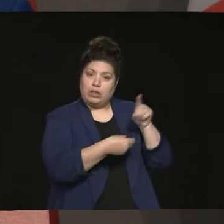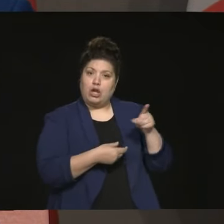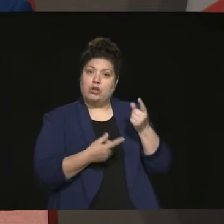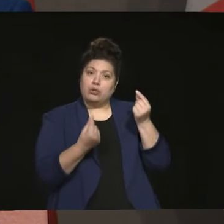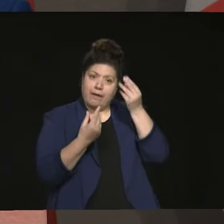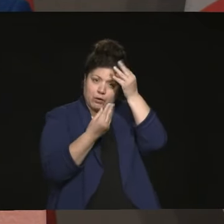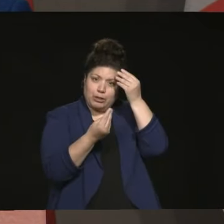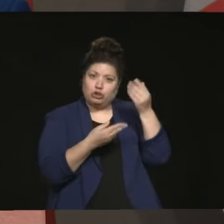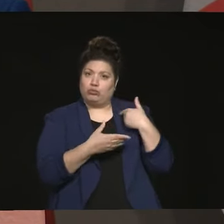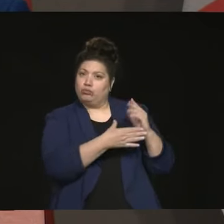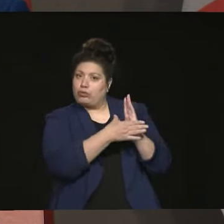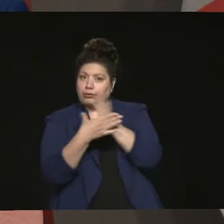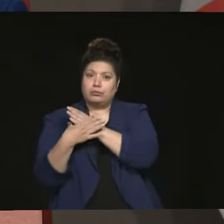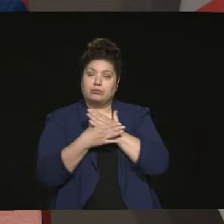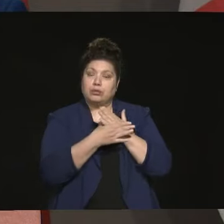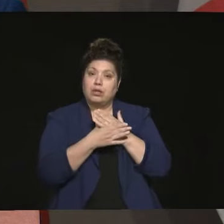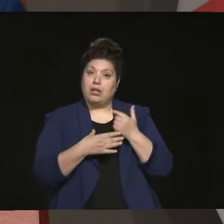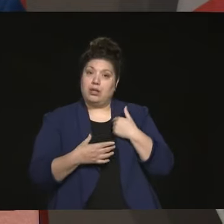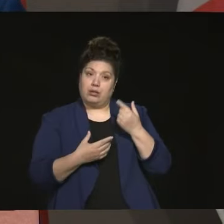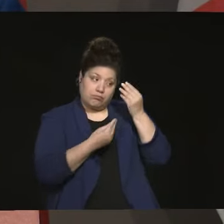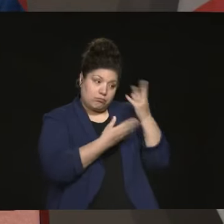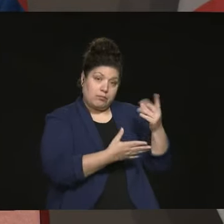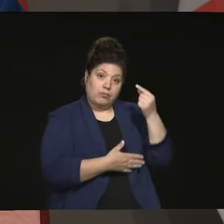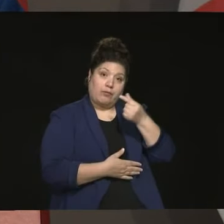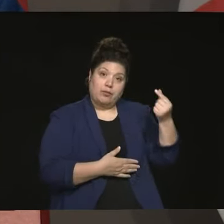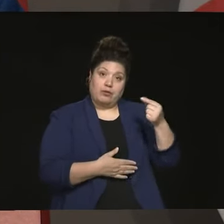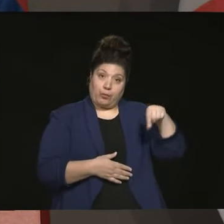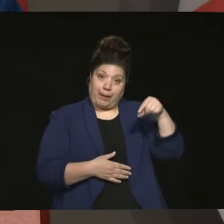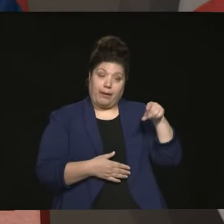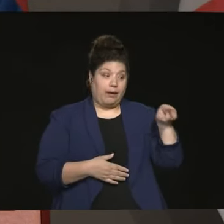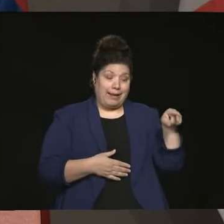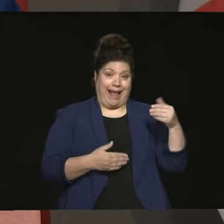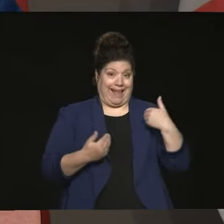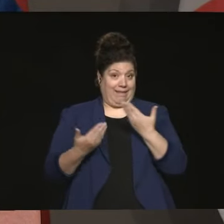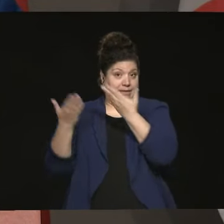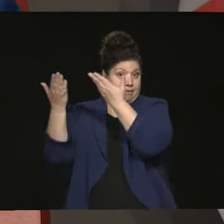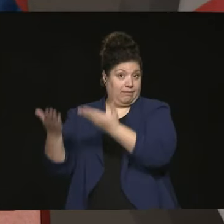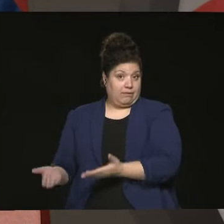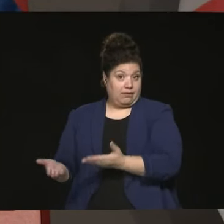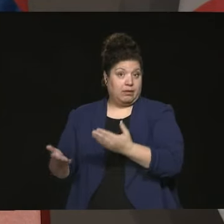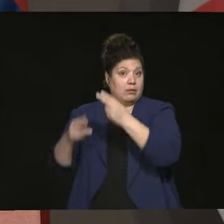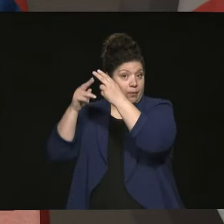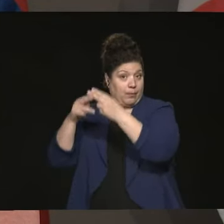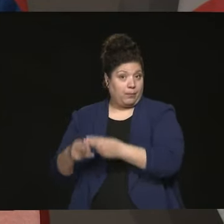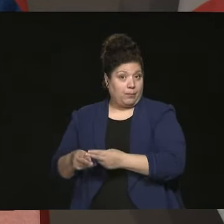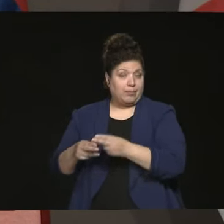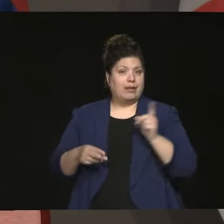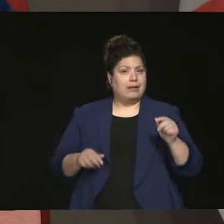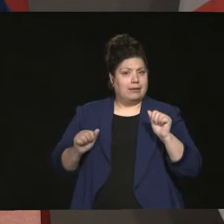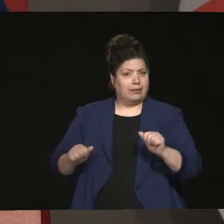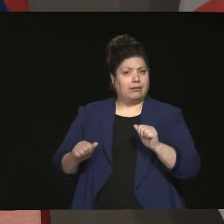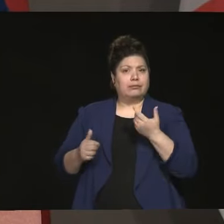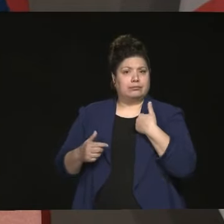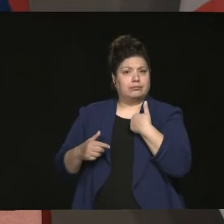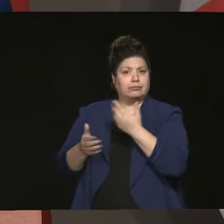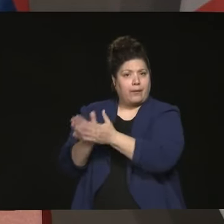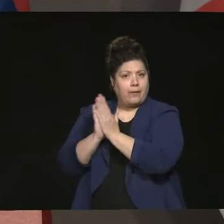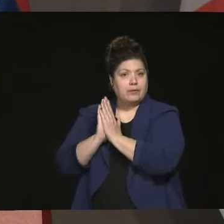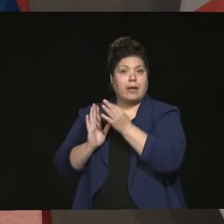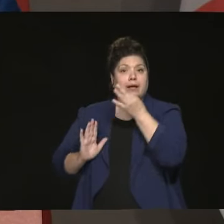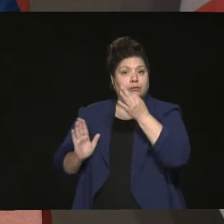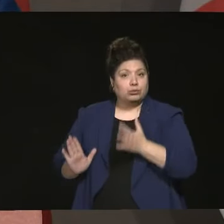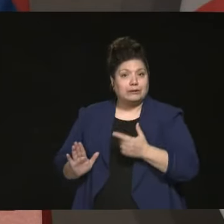government particulier of puisse Quebec utiliser ces can informations use pour this information solliciter les in order to expertises et la solicit the disponibilité de expertise ces bénévoles. of volunteers who are les available.